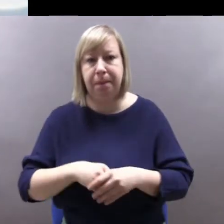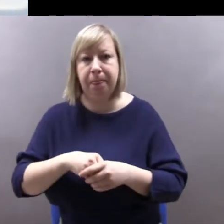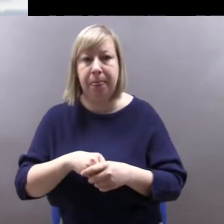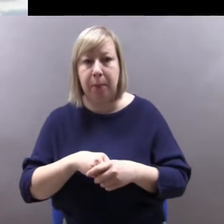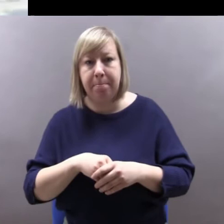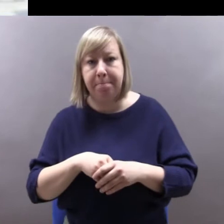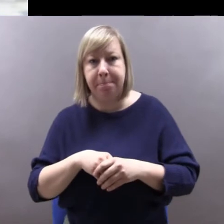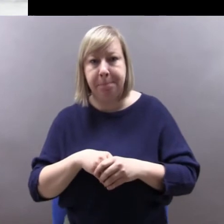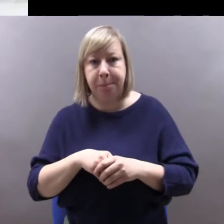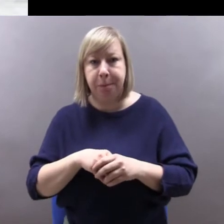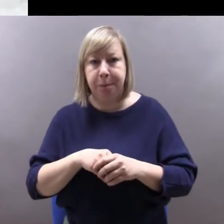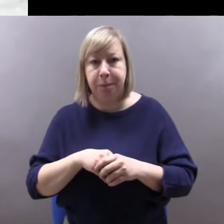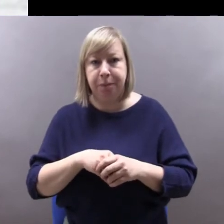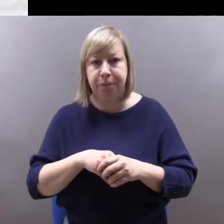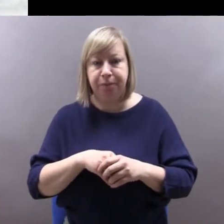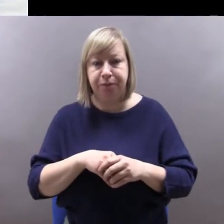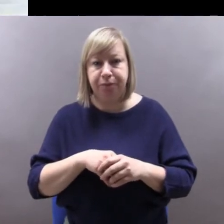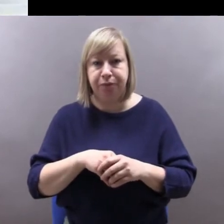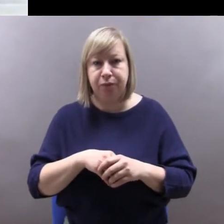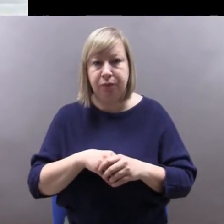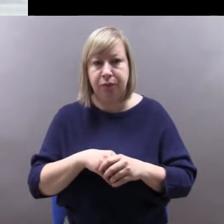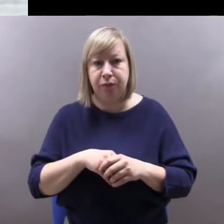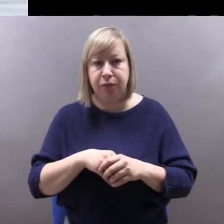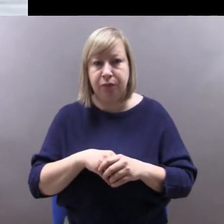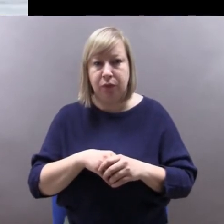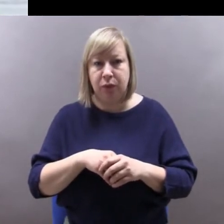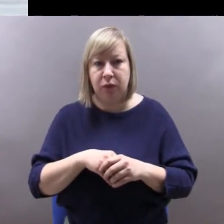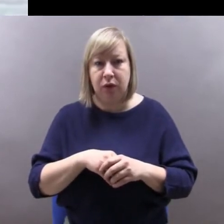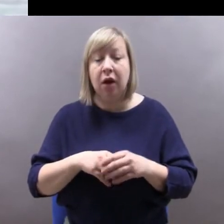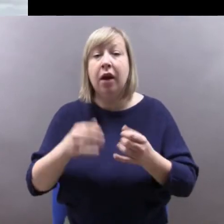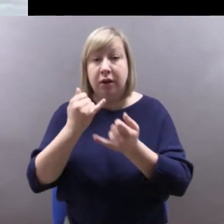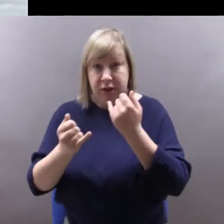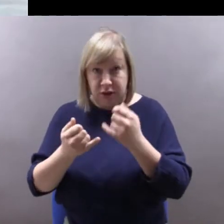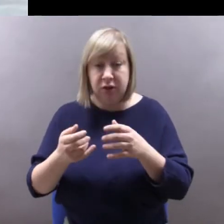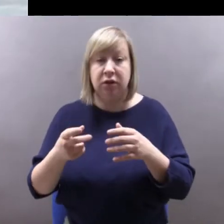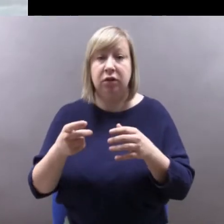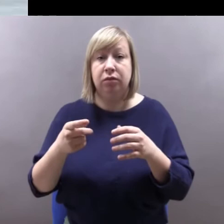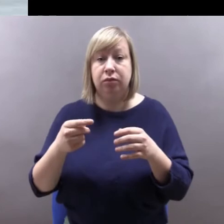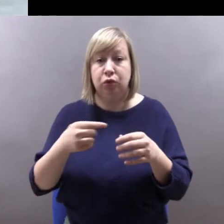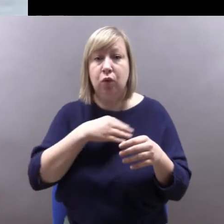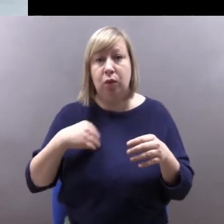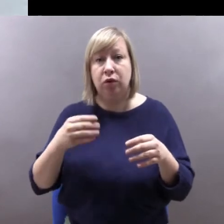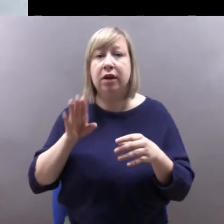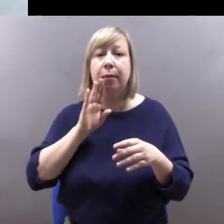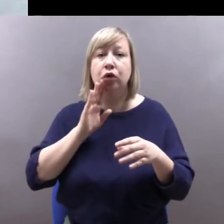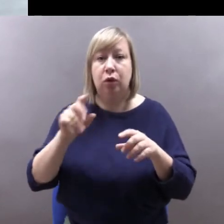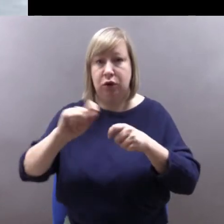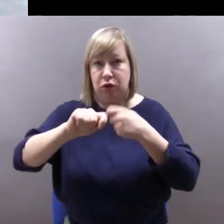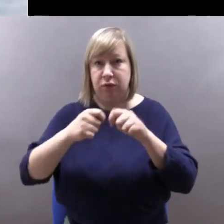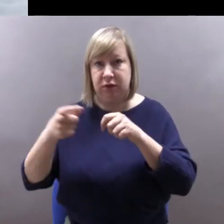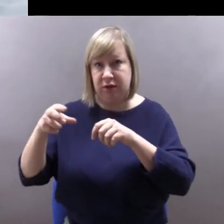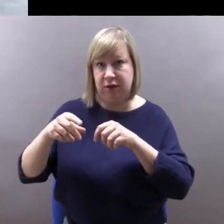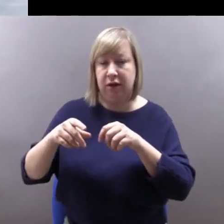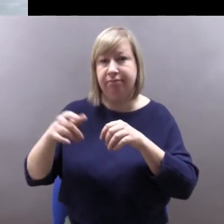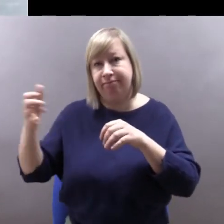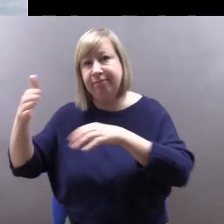pierwsze, myślę, że działałyby 15 minut do pierwszego momentu, kiedy ktoś by zauważył, że można się nią pobawić.